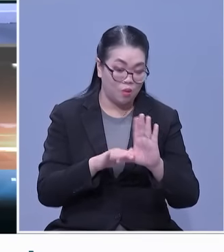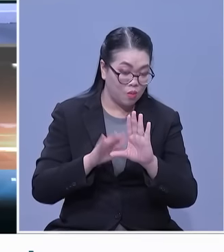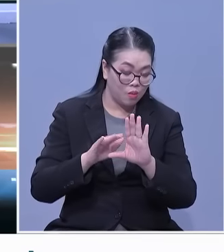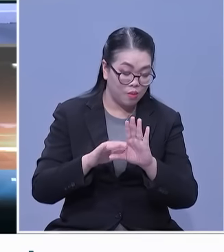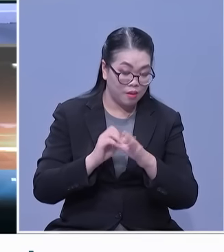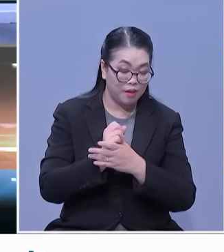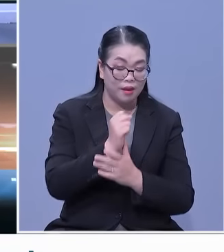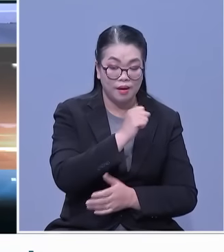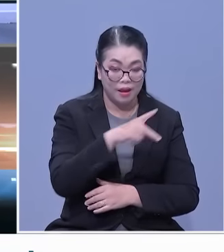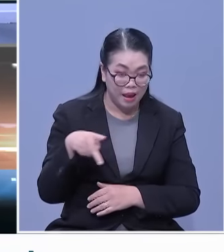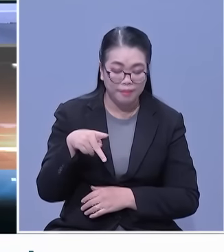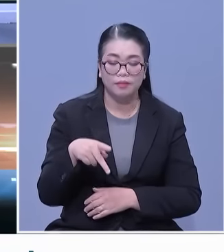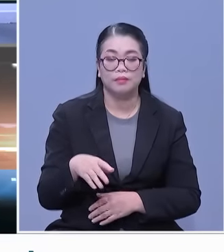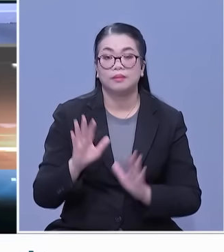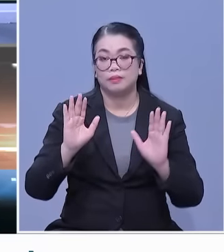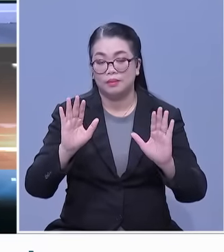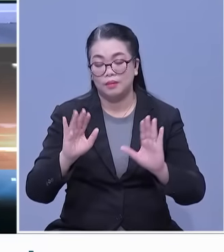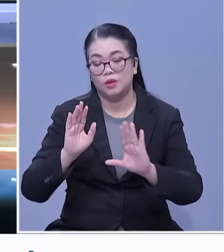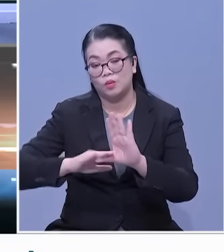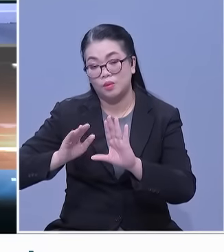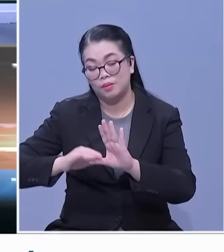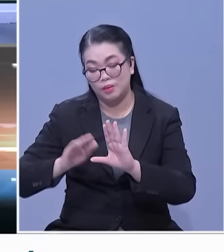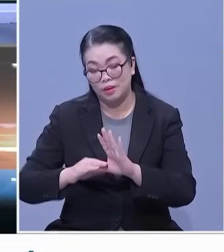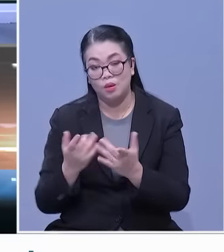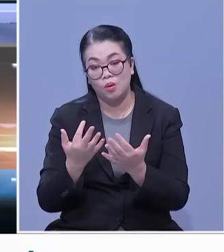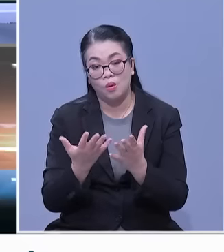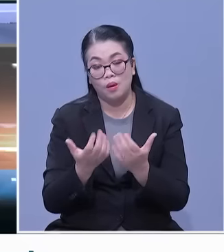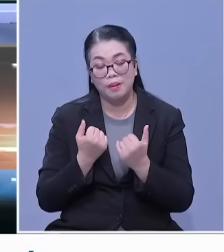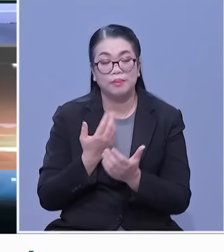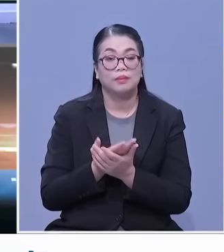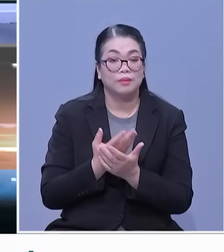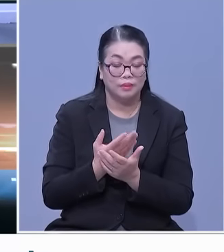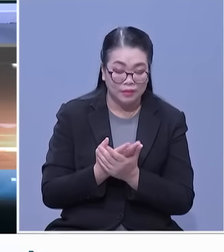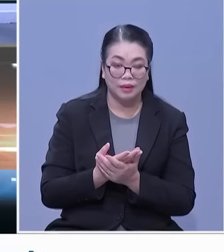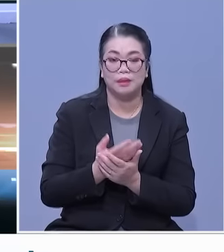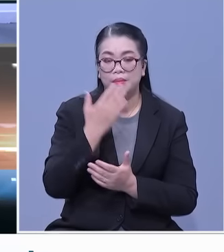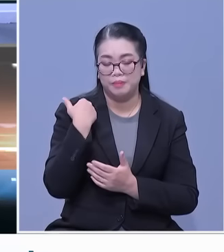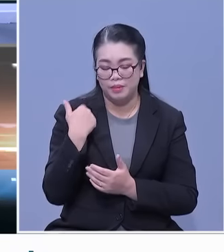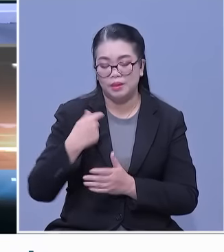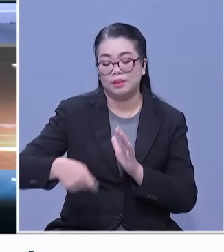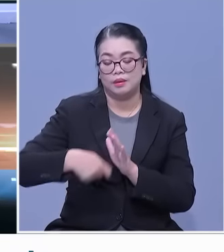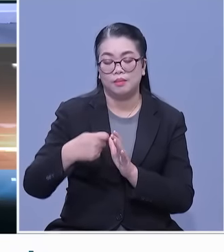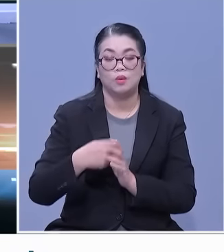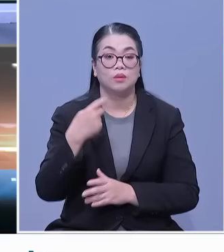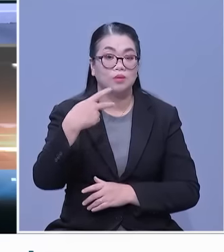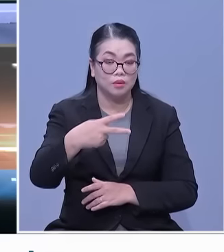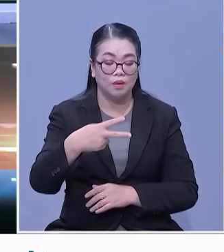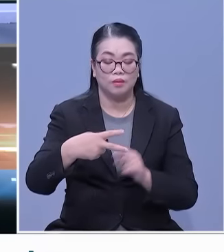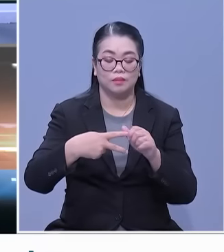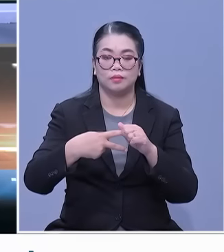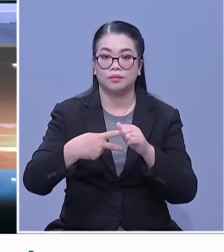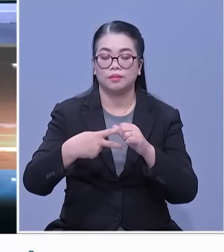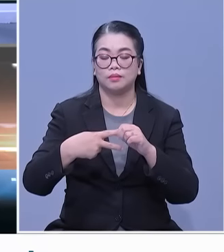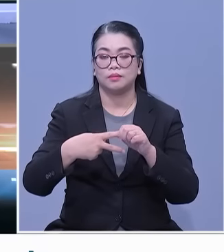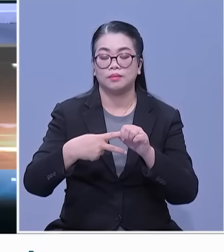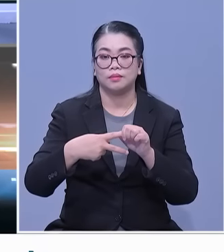กับแอปทางรัฐทำไมคะอย่าเพิ่งไปลงทะเบียนเพื่อรอรับเงินดิจิทอล walletเพราะมี 2เหตุผลค่ะ 1ก็คือเรื่อง